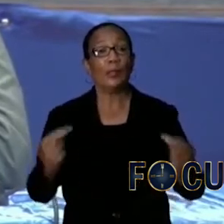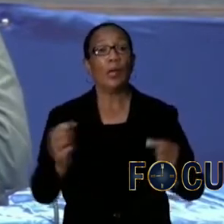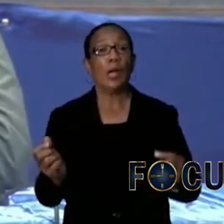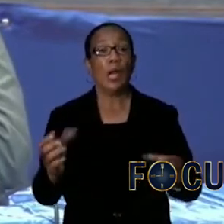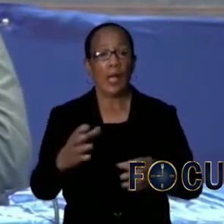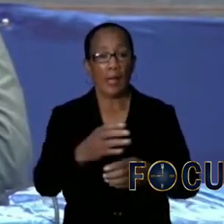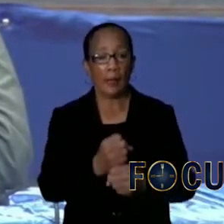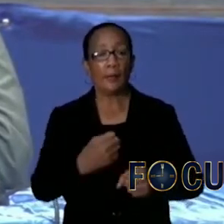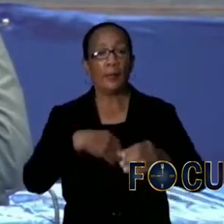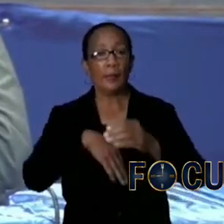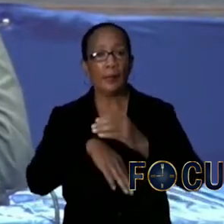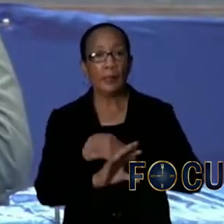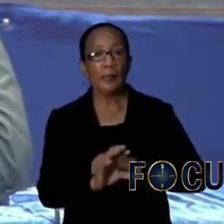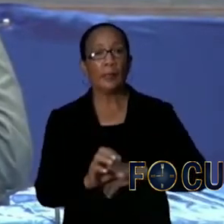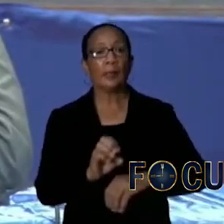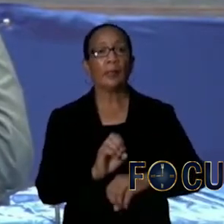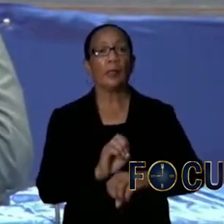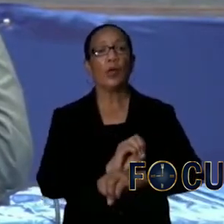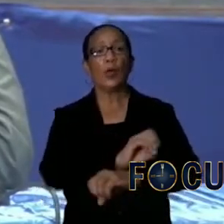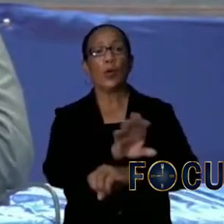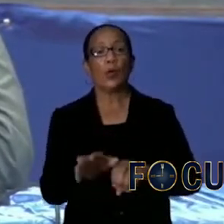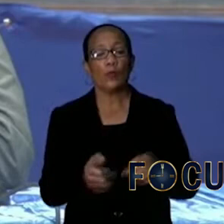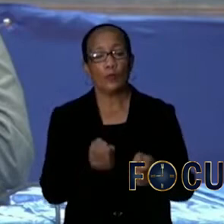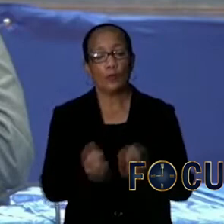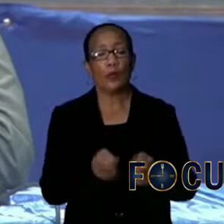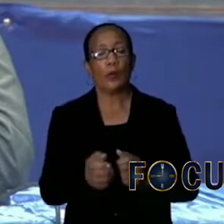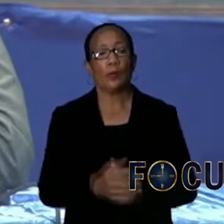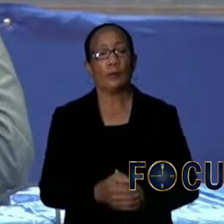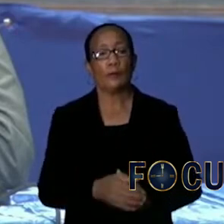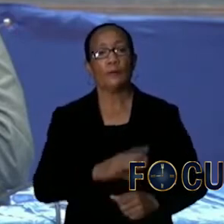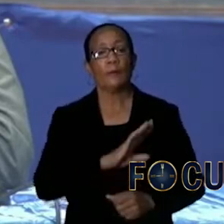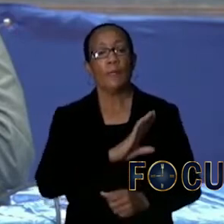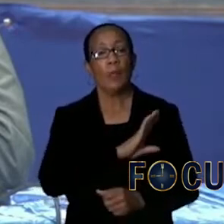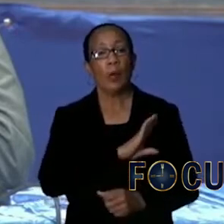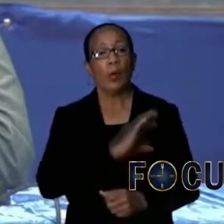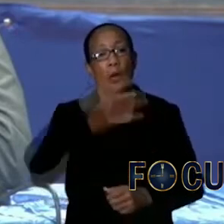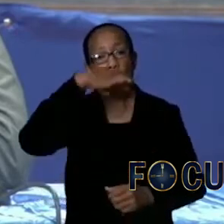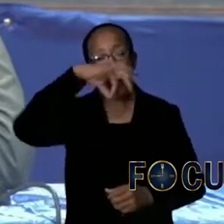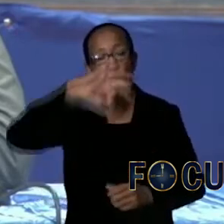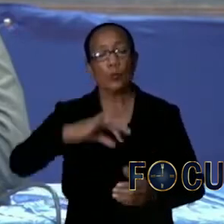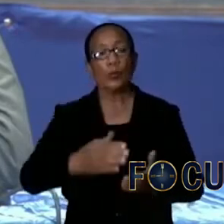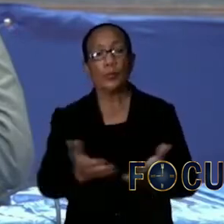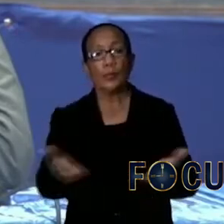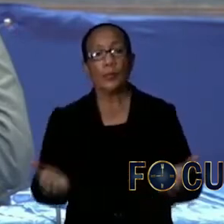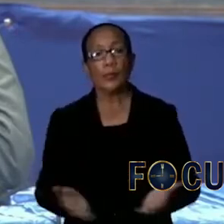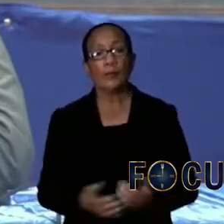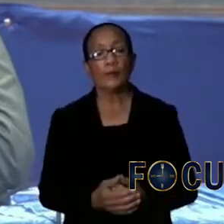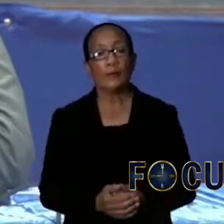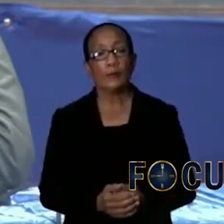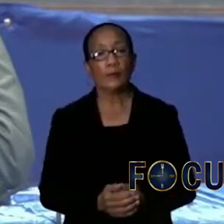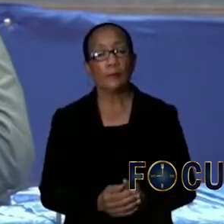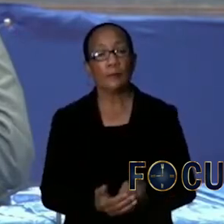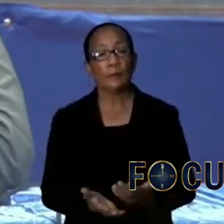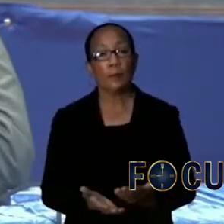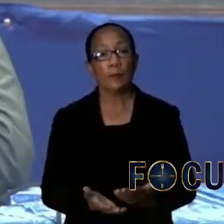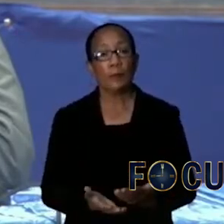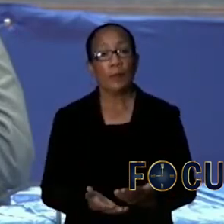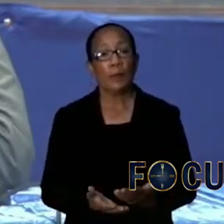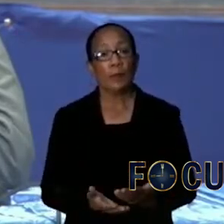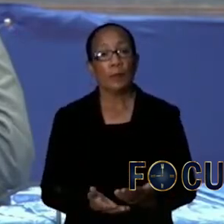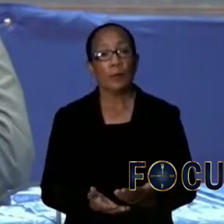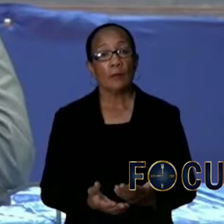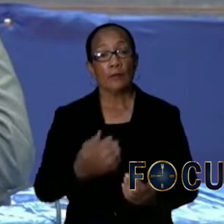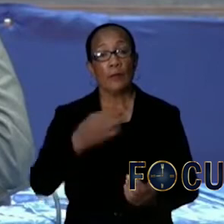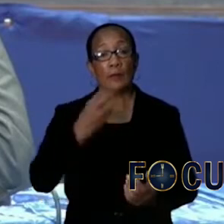COVID-zorg te participeren. Dan wil ik graag even het antwoord geven in navolging of in van